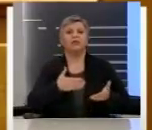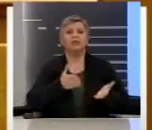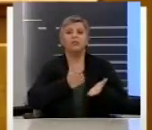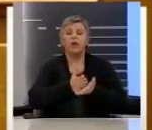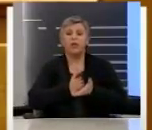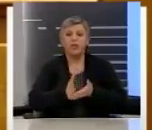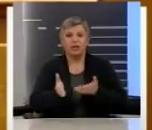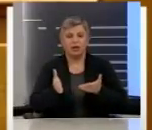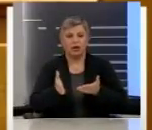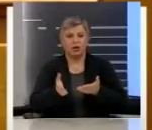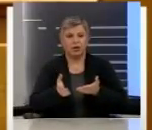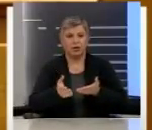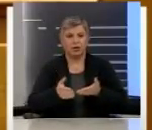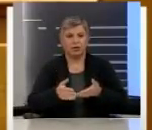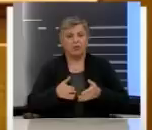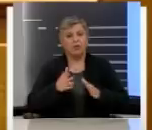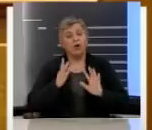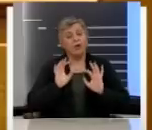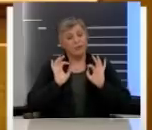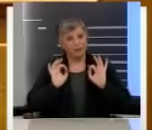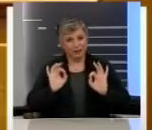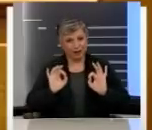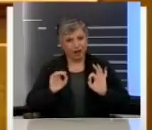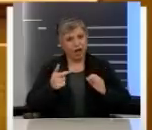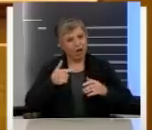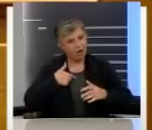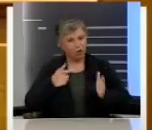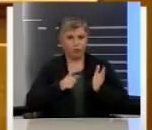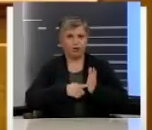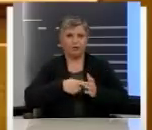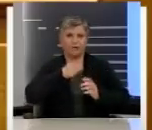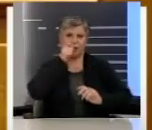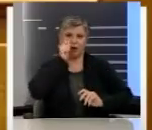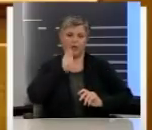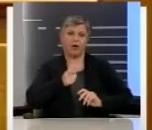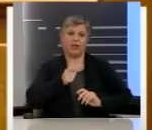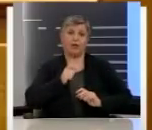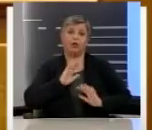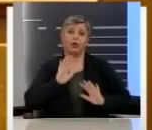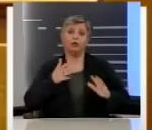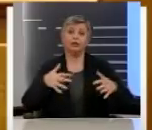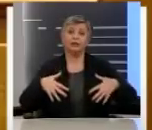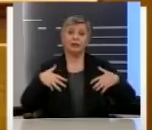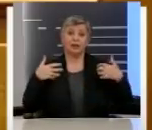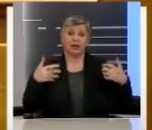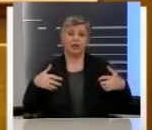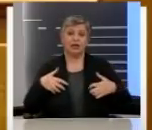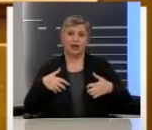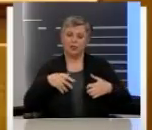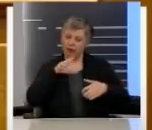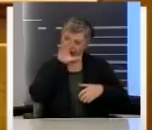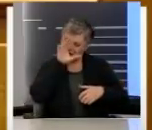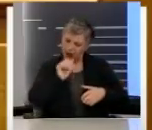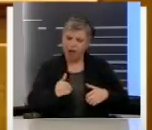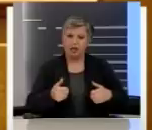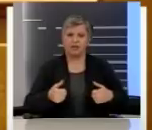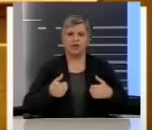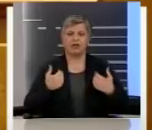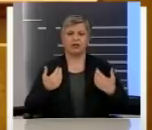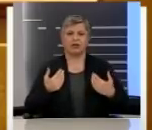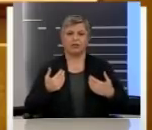Από την άλλη μεριά, οφείλω να ομολογήσω ότι χαίρομαι, ειλικρινά, που αυτή τη